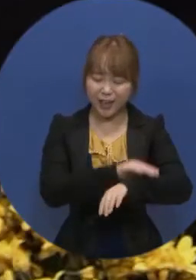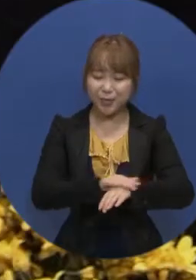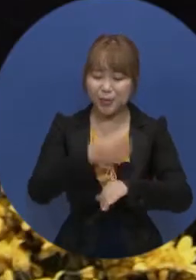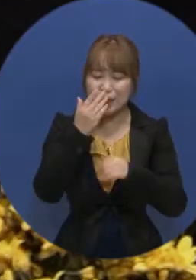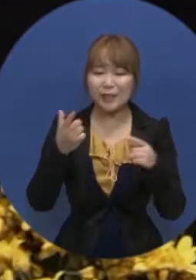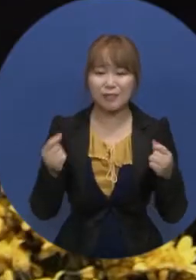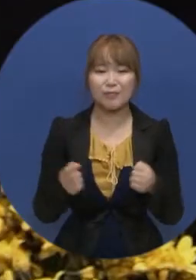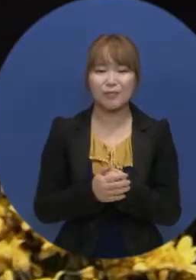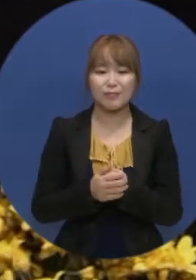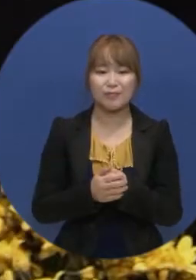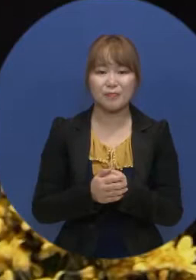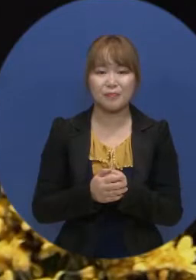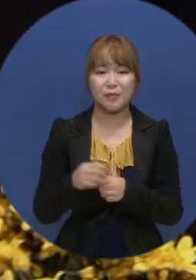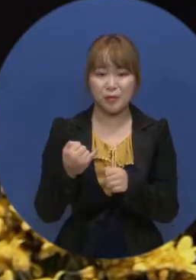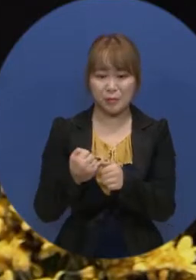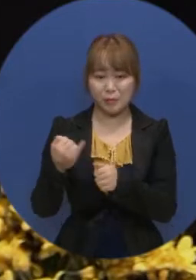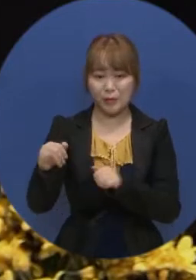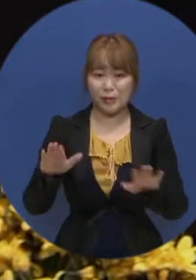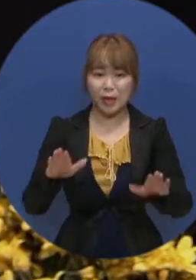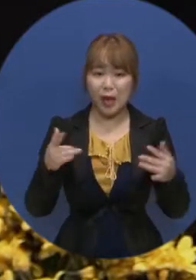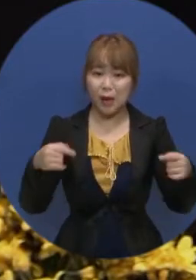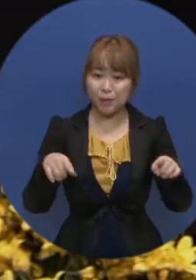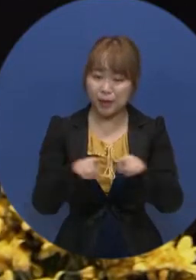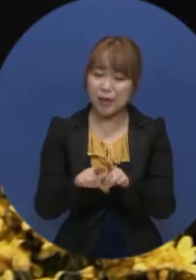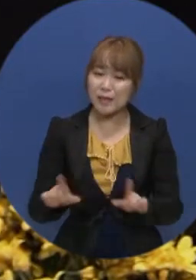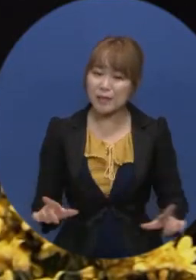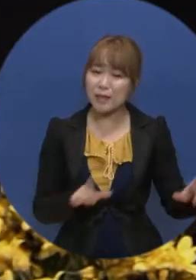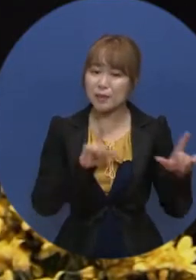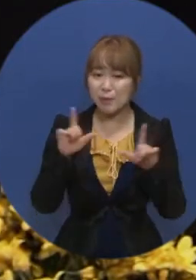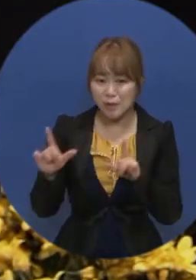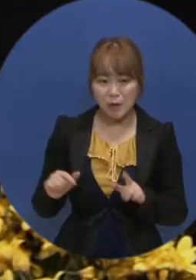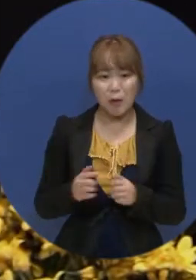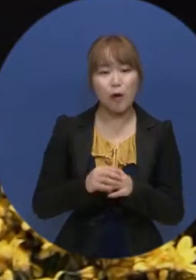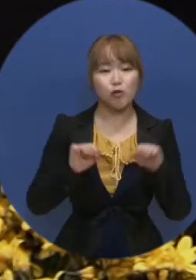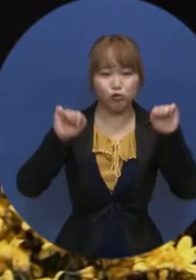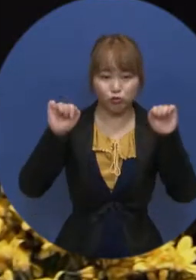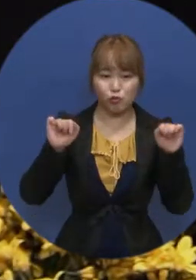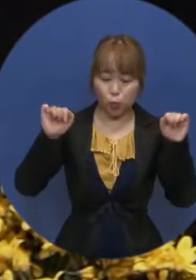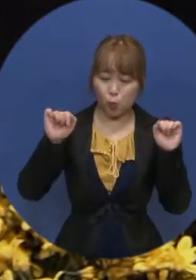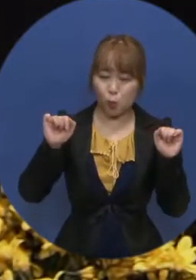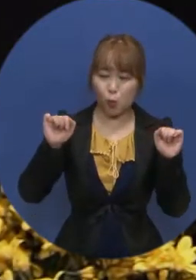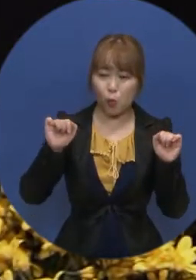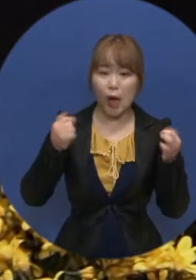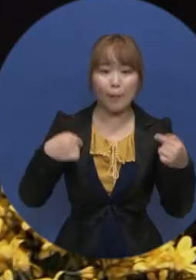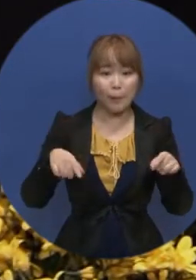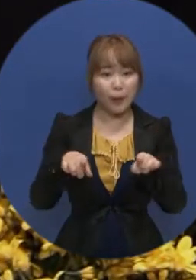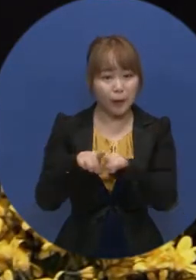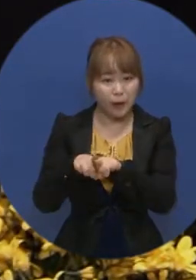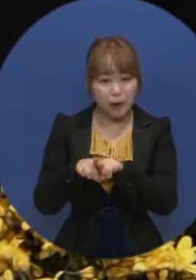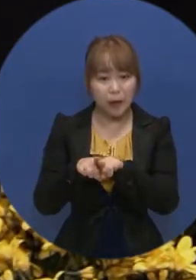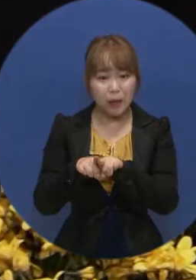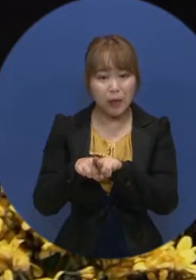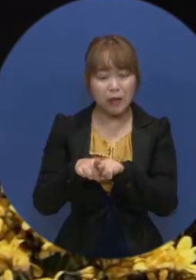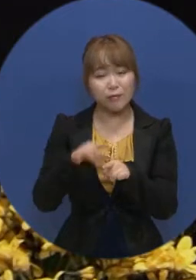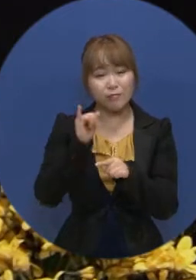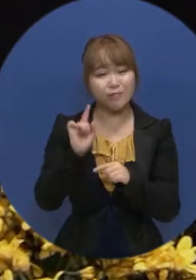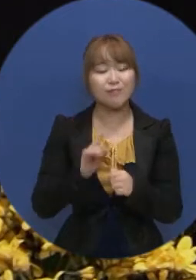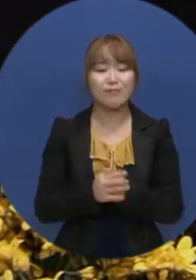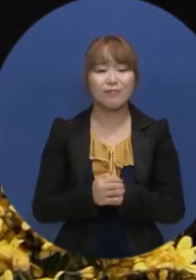같습니다. 사모님은 그러면 지금 같이 이렇게 함께 사시면서 운동하고 그러는 것들 같이 운동하시고 그런 부분들이